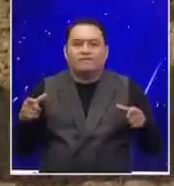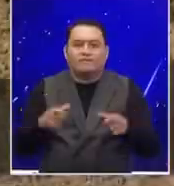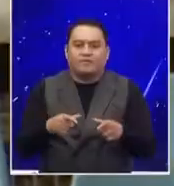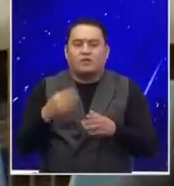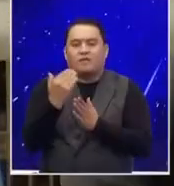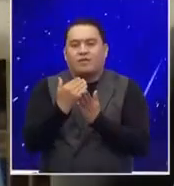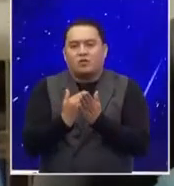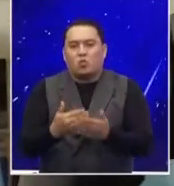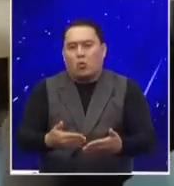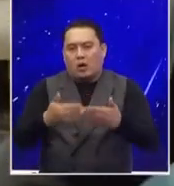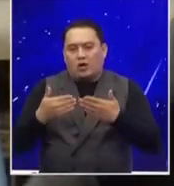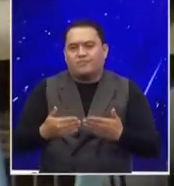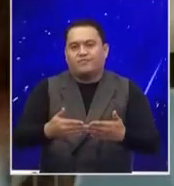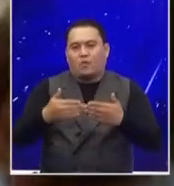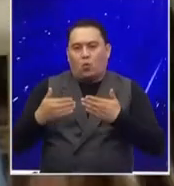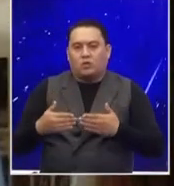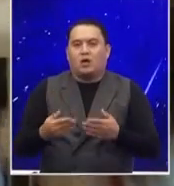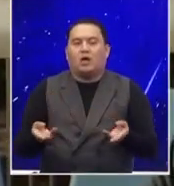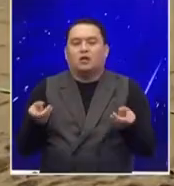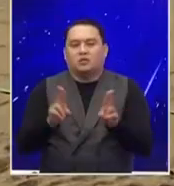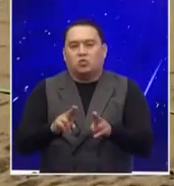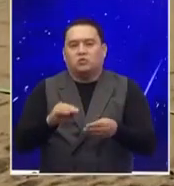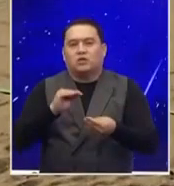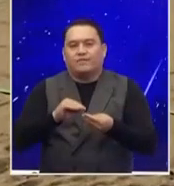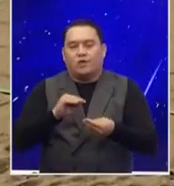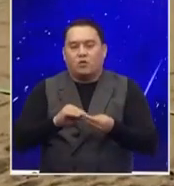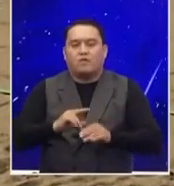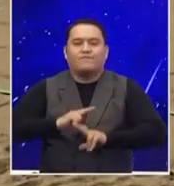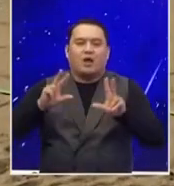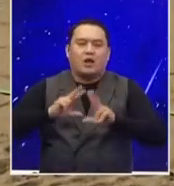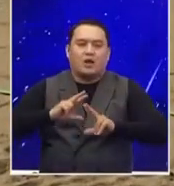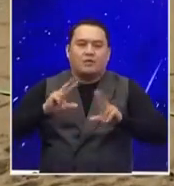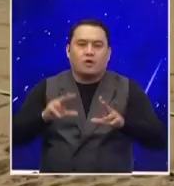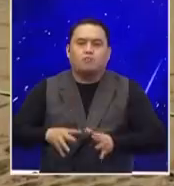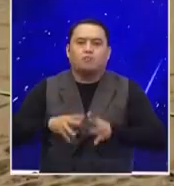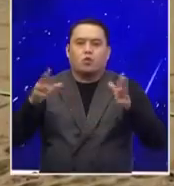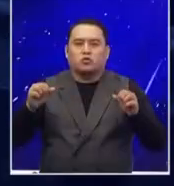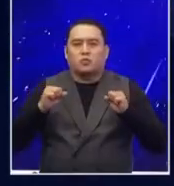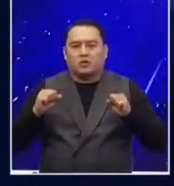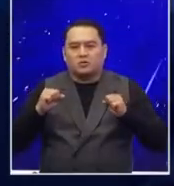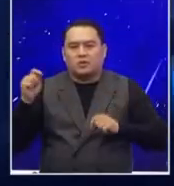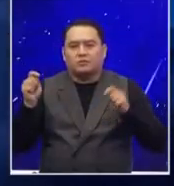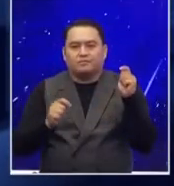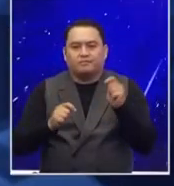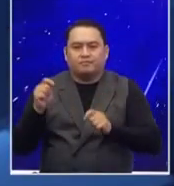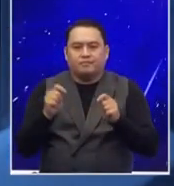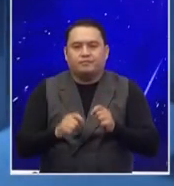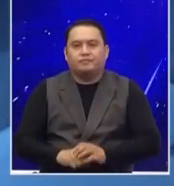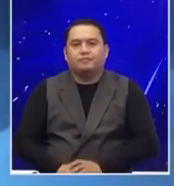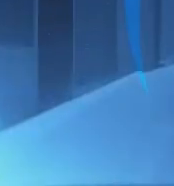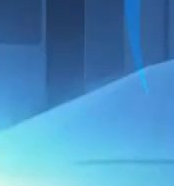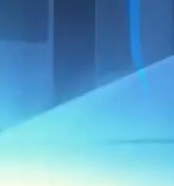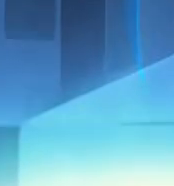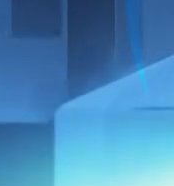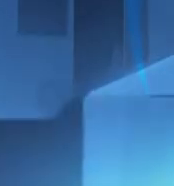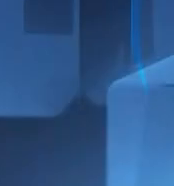даты проведения спортивных встреч, неизменным остается одно. Из года в год в пляжный волейбол приходит все больше спортсменов. Алексей Цой, Нуржан Муканов,